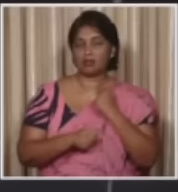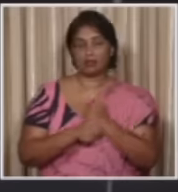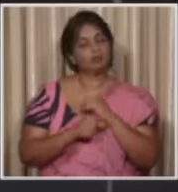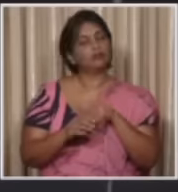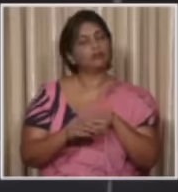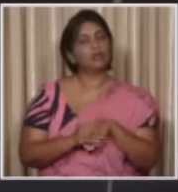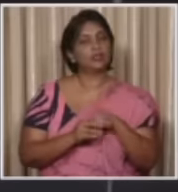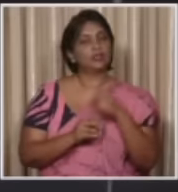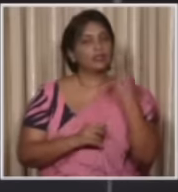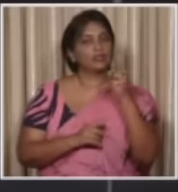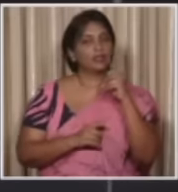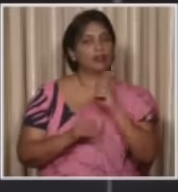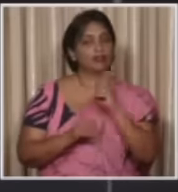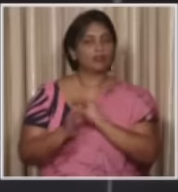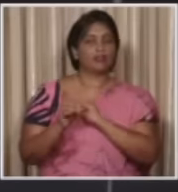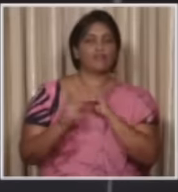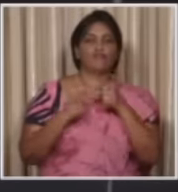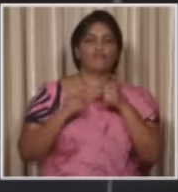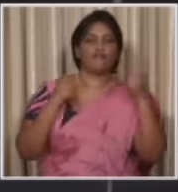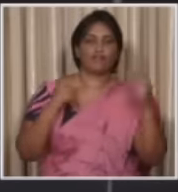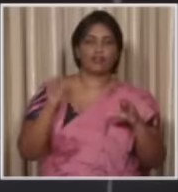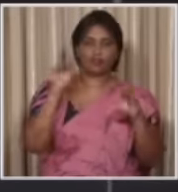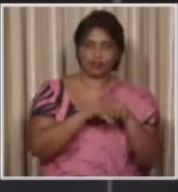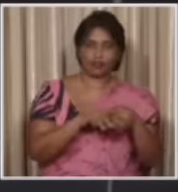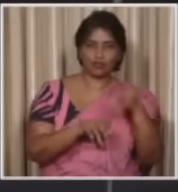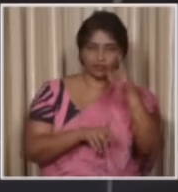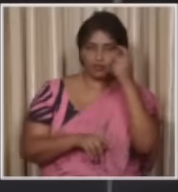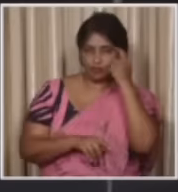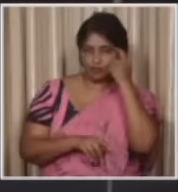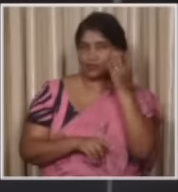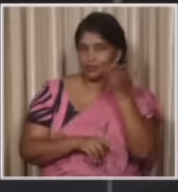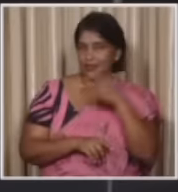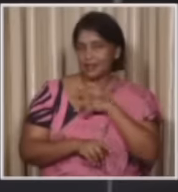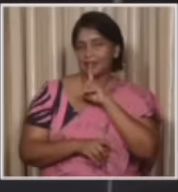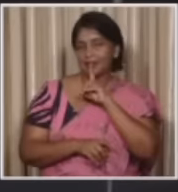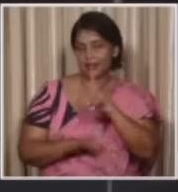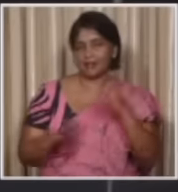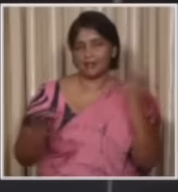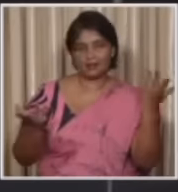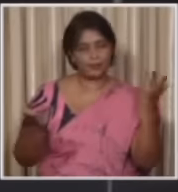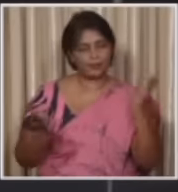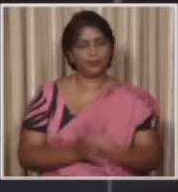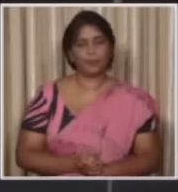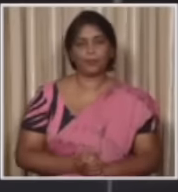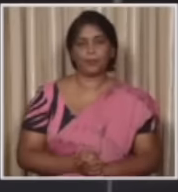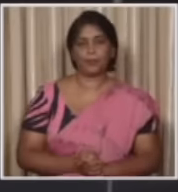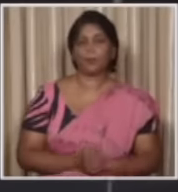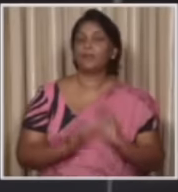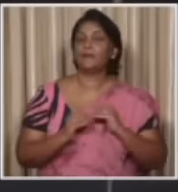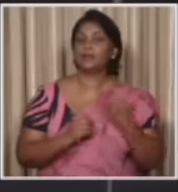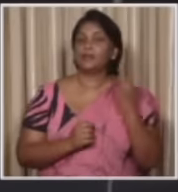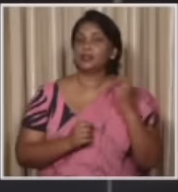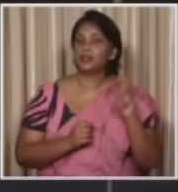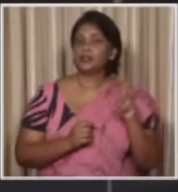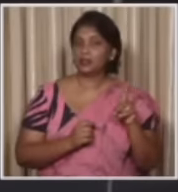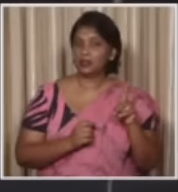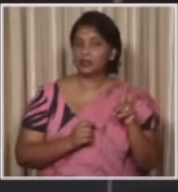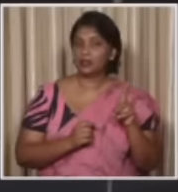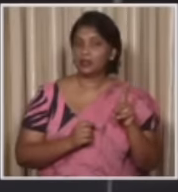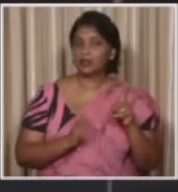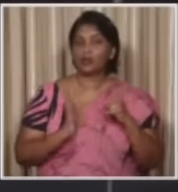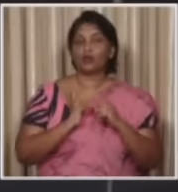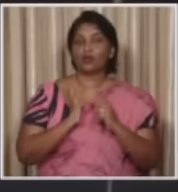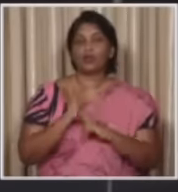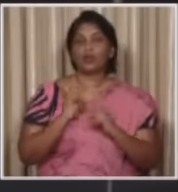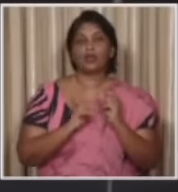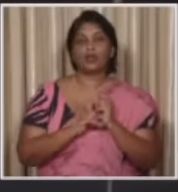හිටියා 2001 ඔය පැත්තට ගියා ඔබතුමා ඒ ගැන දන්නව මම කියන්නේ නැහැ හරි ඊට පස්සේ 2001 එතුමා එක්සත්